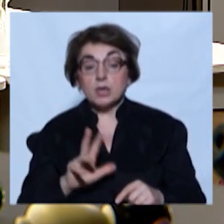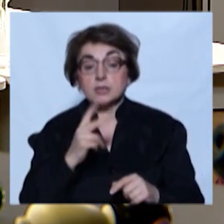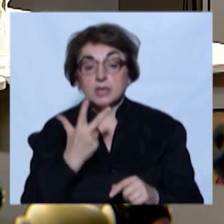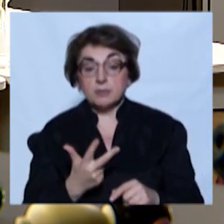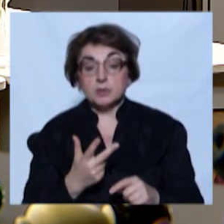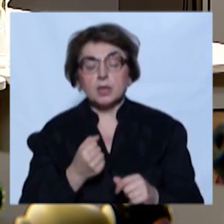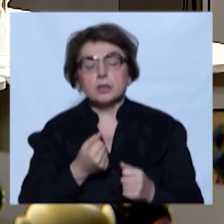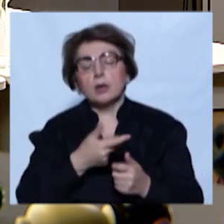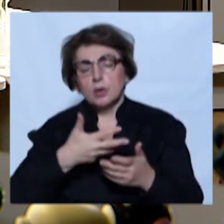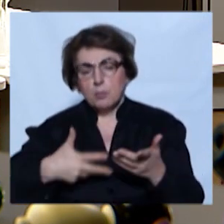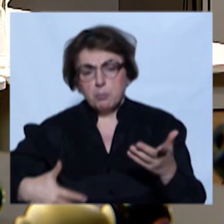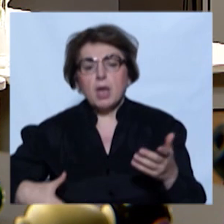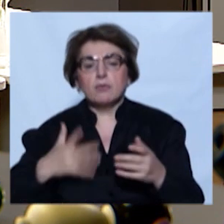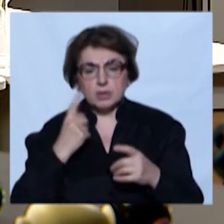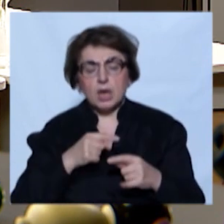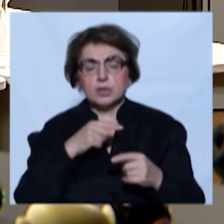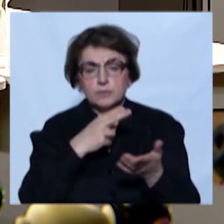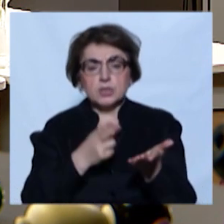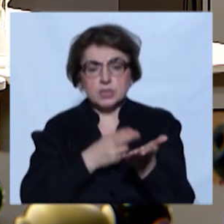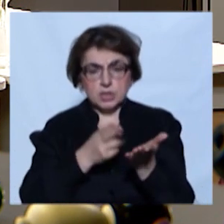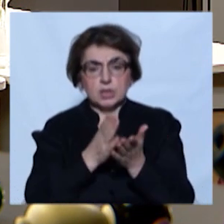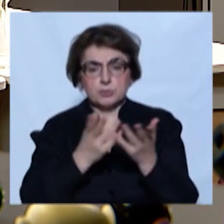უამრავია სახელმძღვანელოდან შეგიძლიათ თქვენ